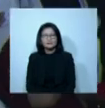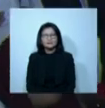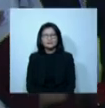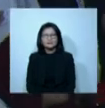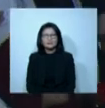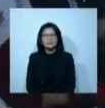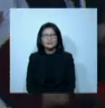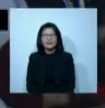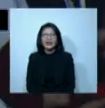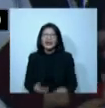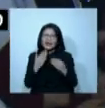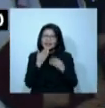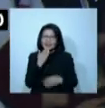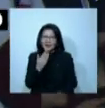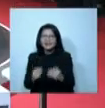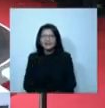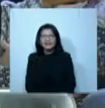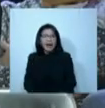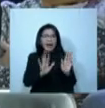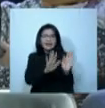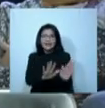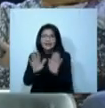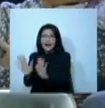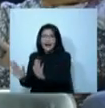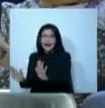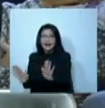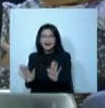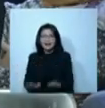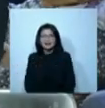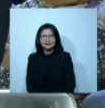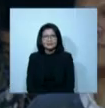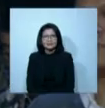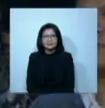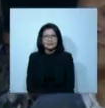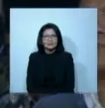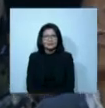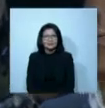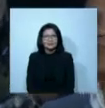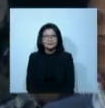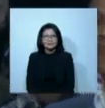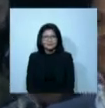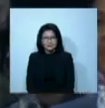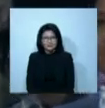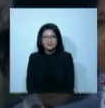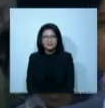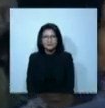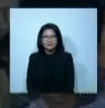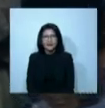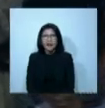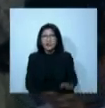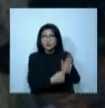pasc debat terutama yang lakukan oleh para tim Ses para tim relawan dan tim pemenangan mereka yang mencoba untuk